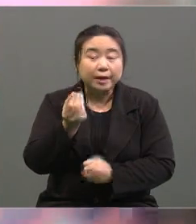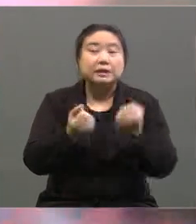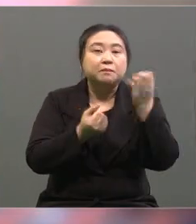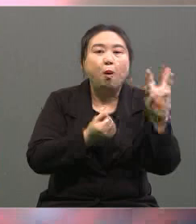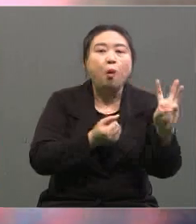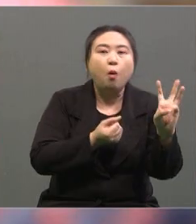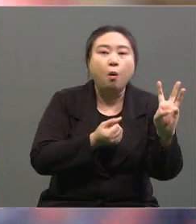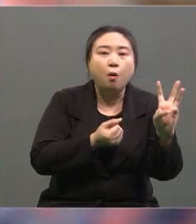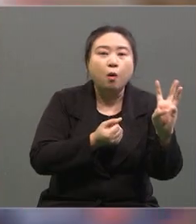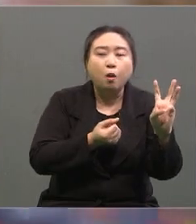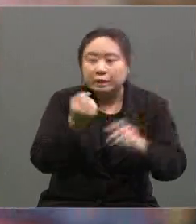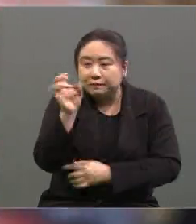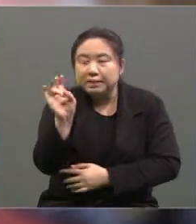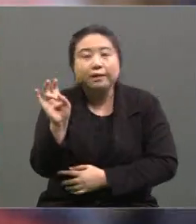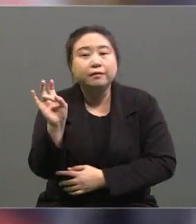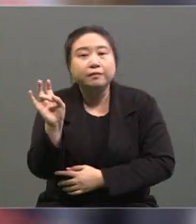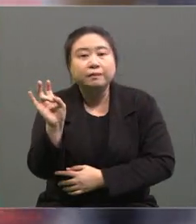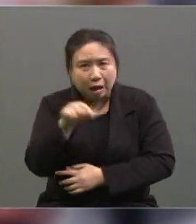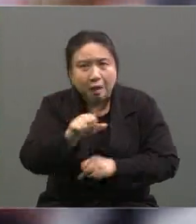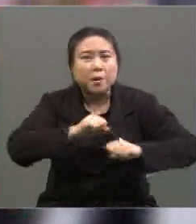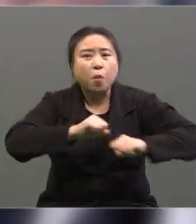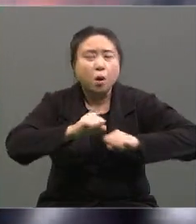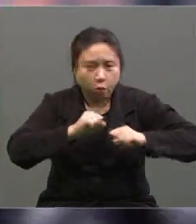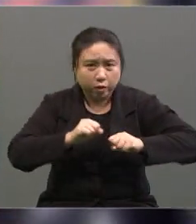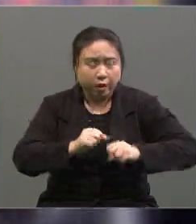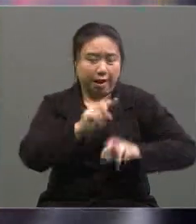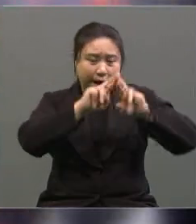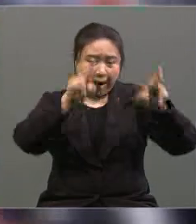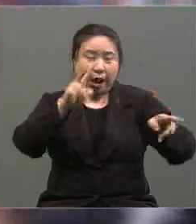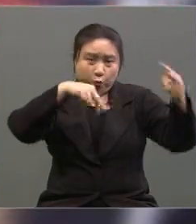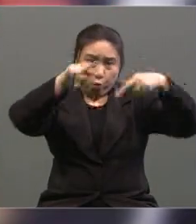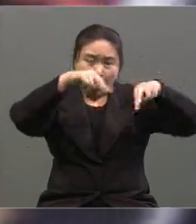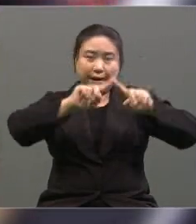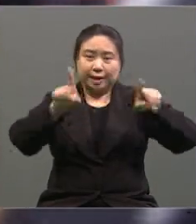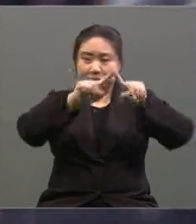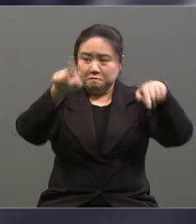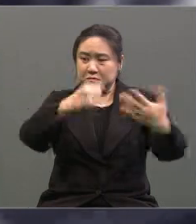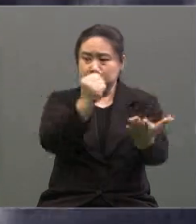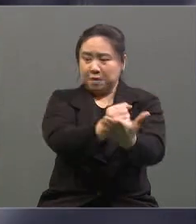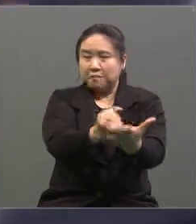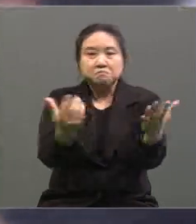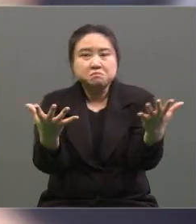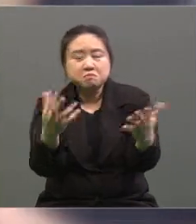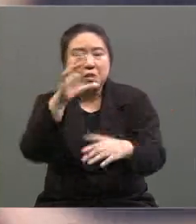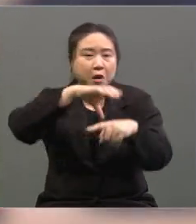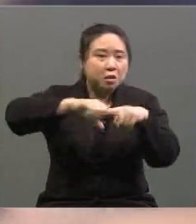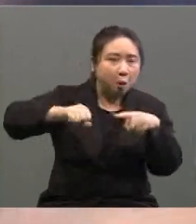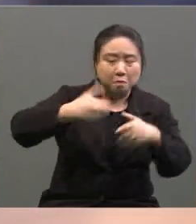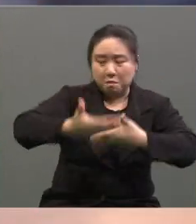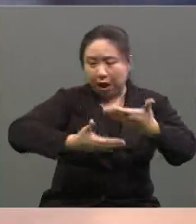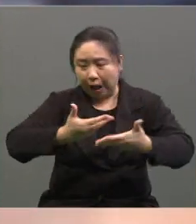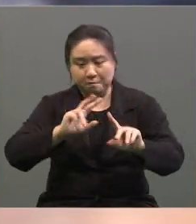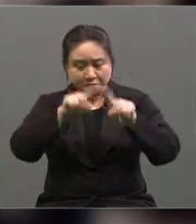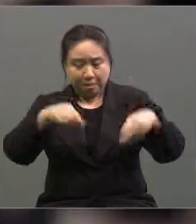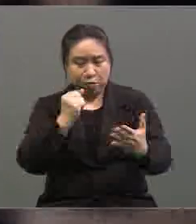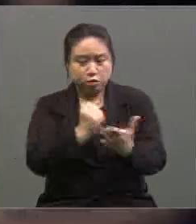16ปี17ปียังเป็นเยาวชนอยู่เลยนะคะแต่ว่าไม่สามารถแสดงใบอนุญาตใดๆทั้งการจำหน่ายกระท่อมหรือว่ากัญชาจึงมี